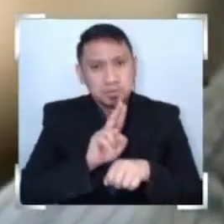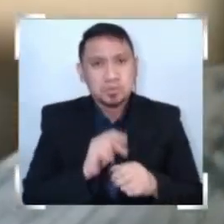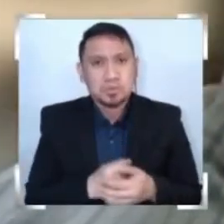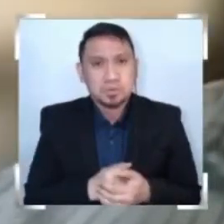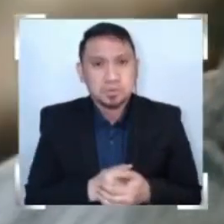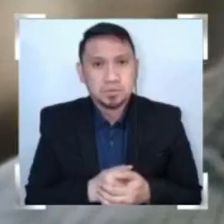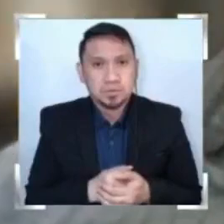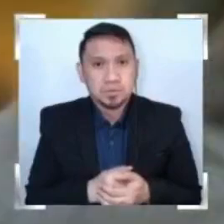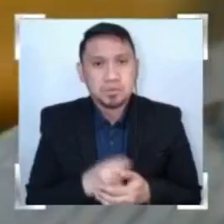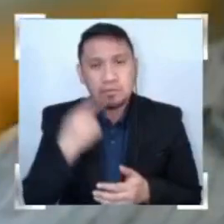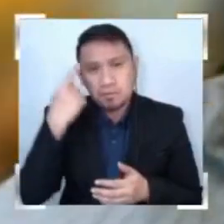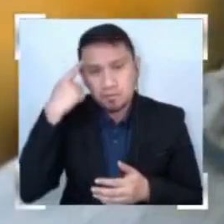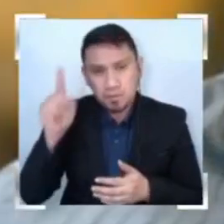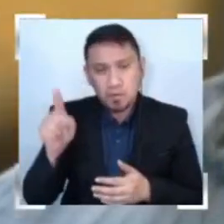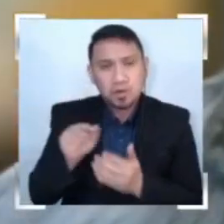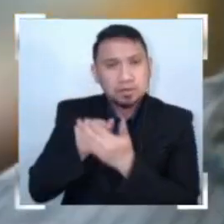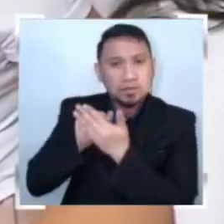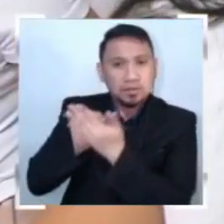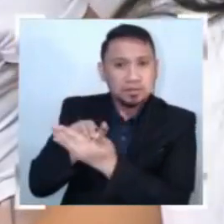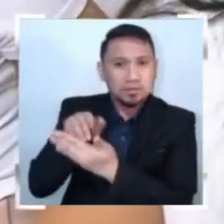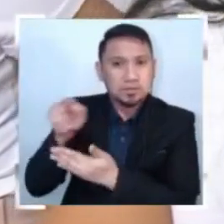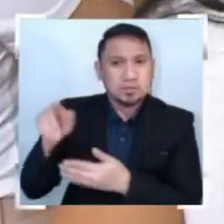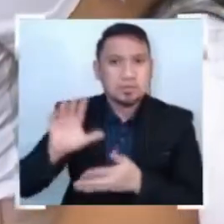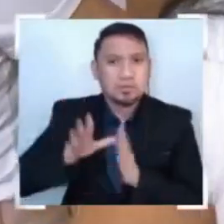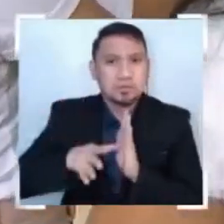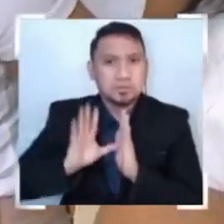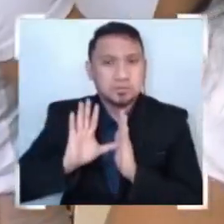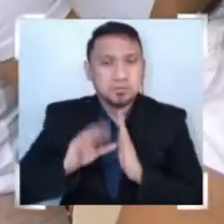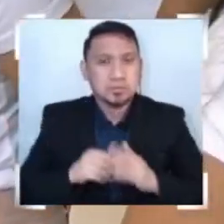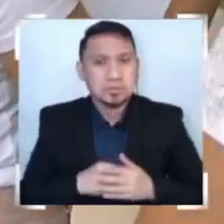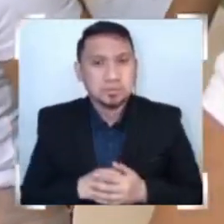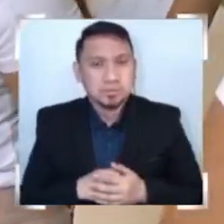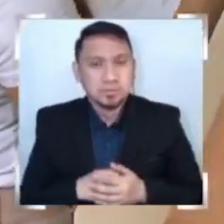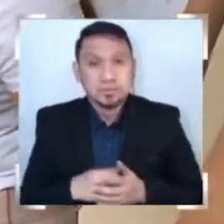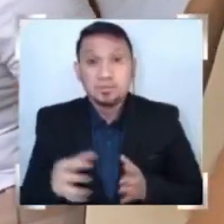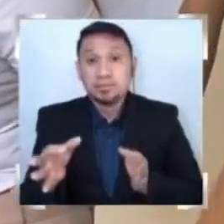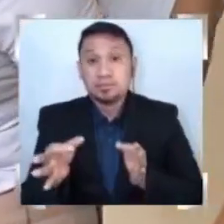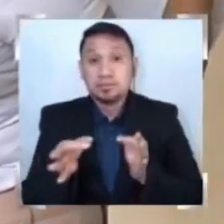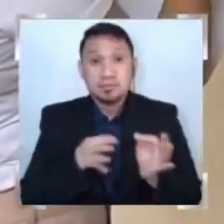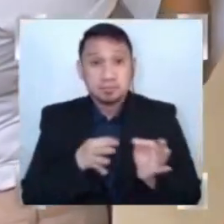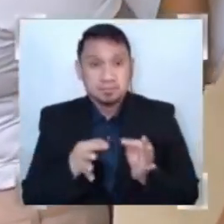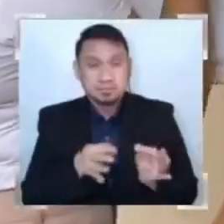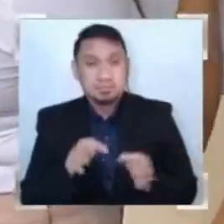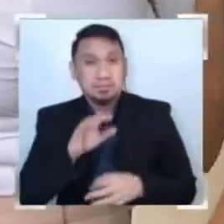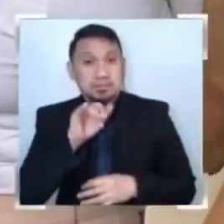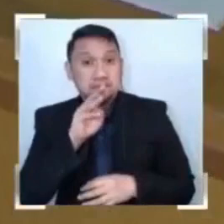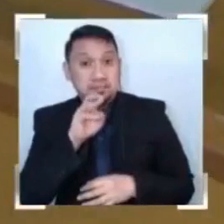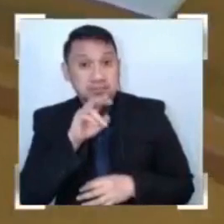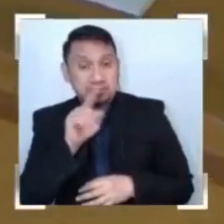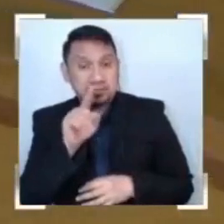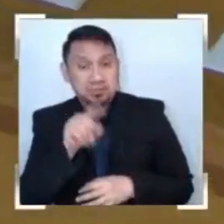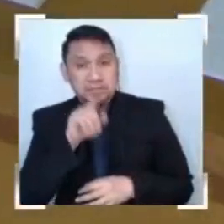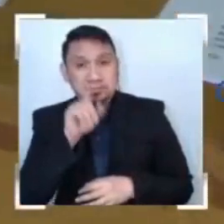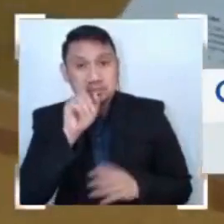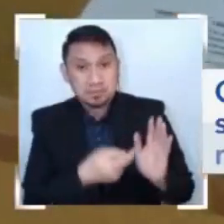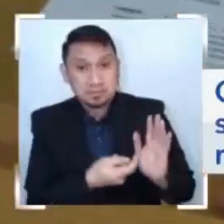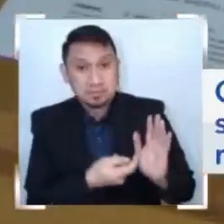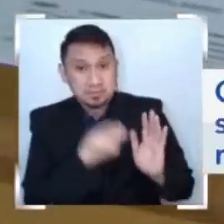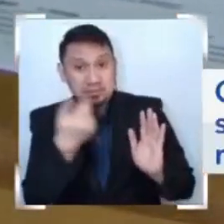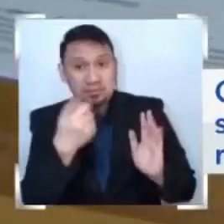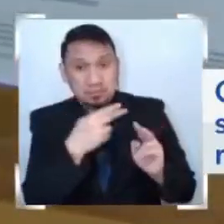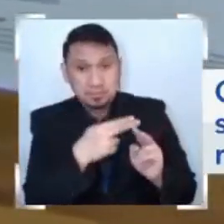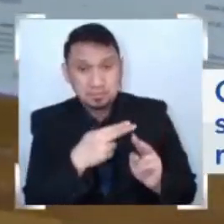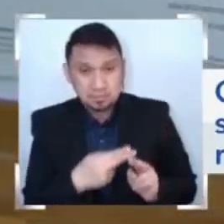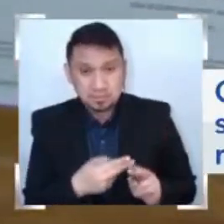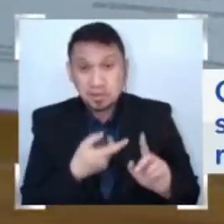argument that the elections are rigged. Paliwanag ni Jimenez na aalis ang pangalan ng mga patay sa voters list base